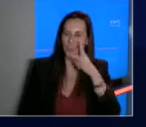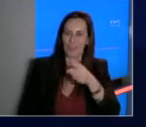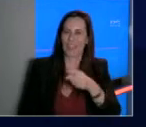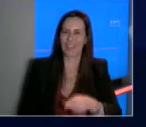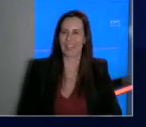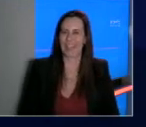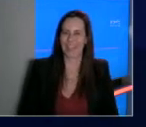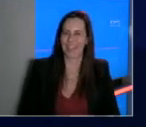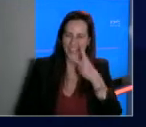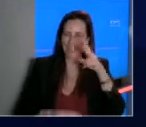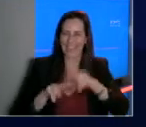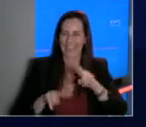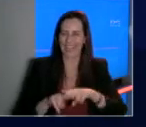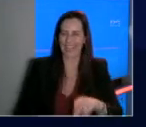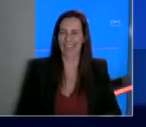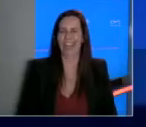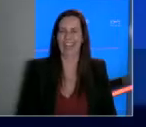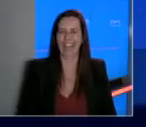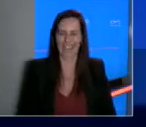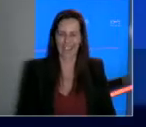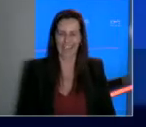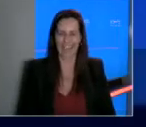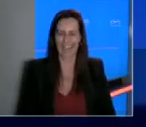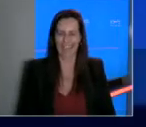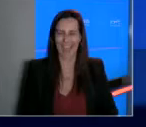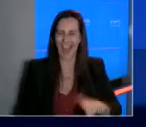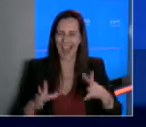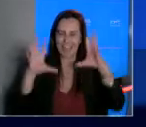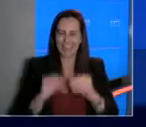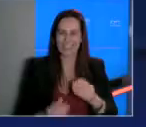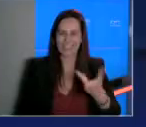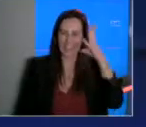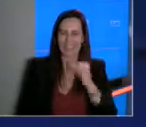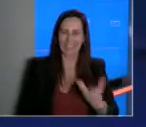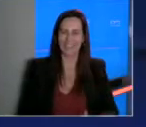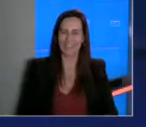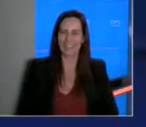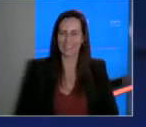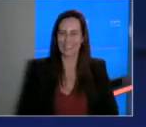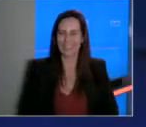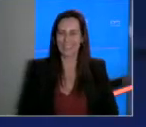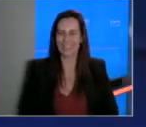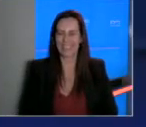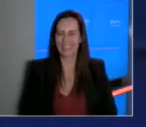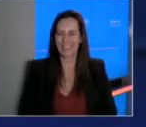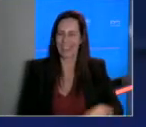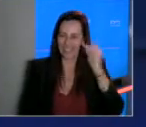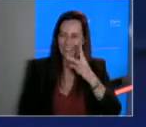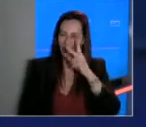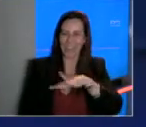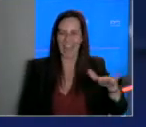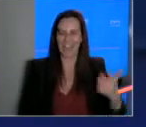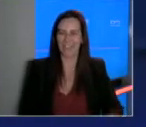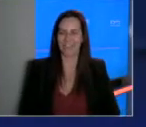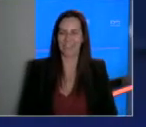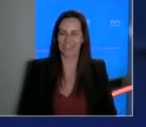אותה, אבל היא תראה את זה אחר כך, זה יהיה ענק. אהבתי, למה ניתקתם? דווקא זה היה לי טוב. זה מדהים, כיף לראות ככה את הילדים